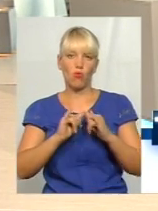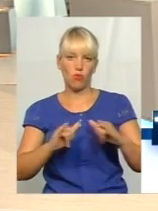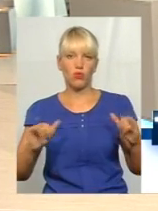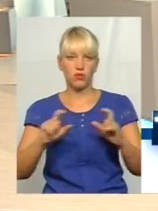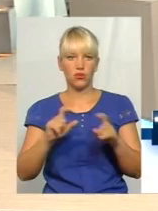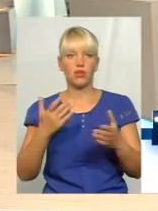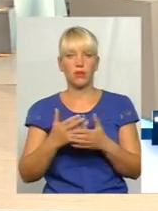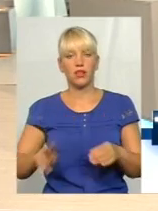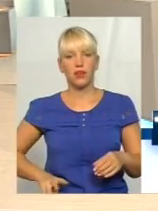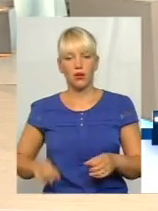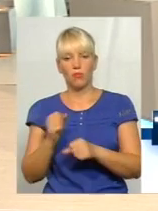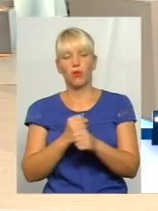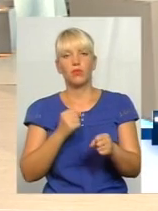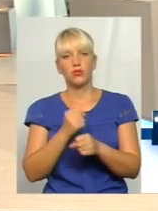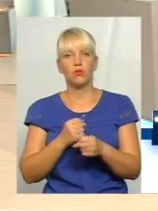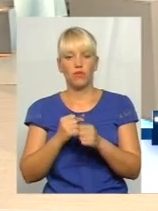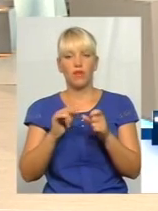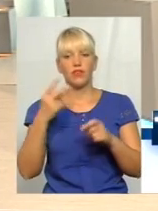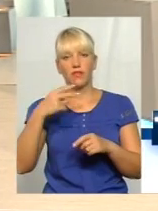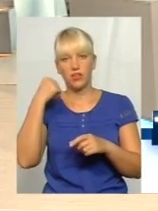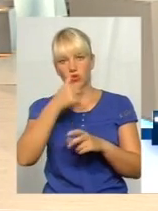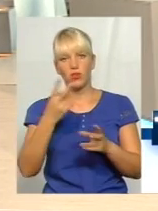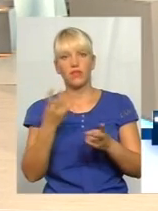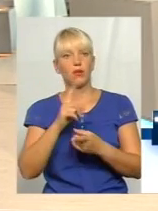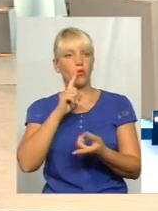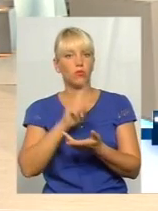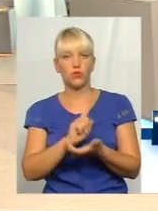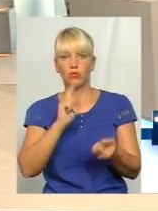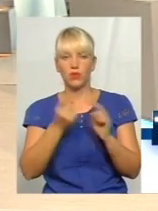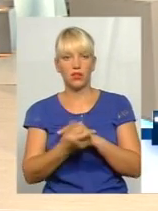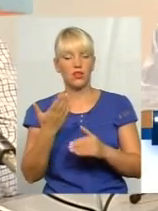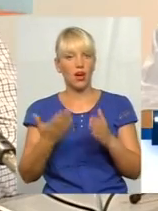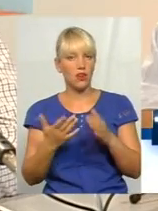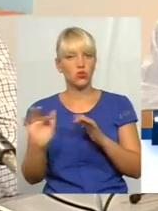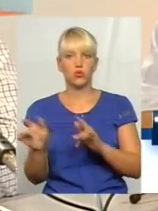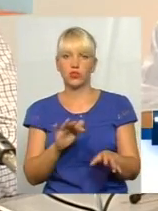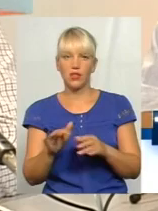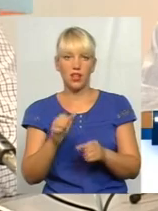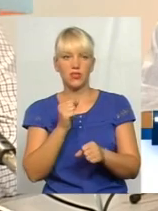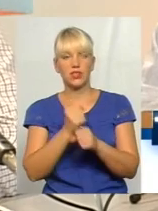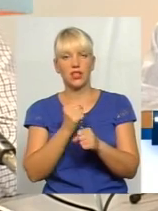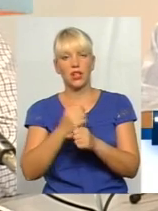20 років його треба обов'язково міняти якщо у діяльності директора є певні